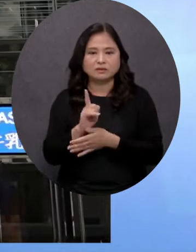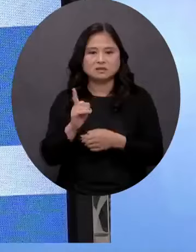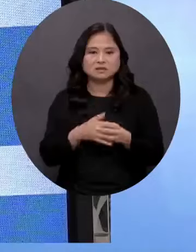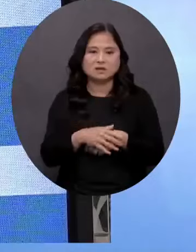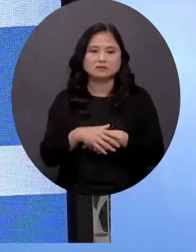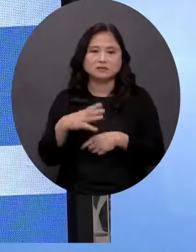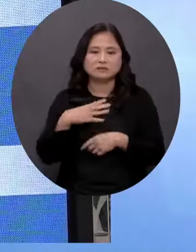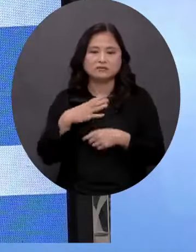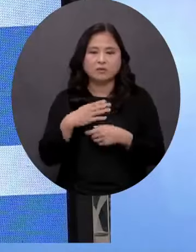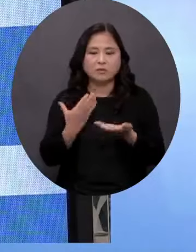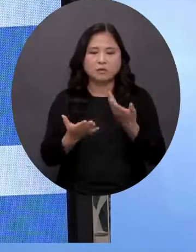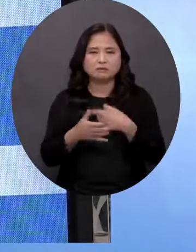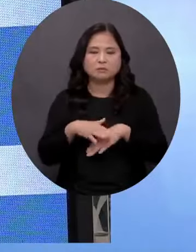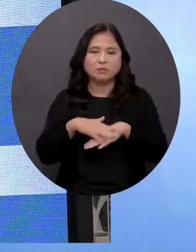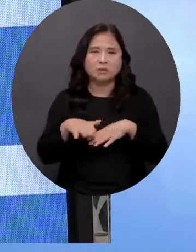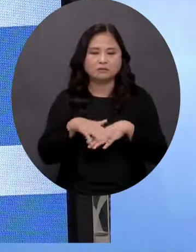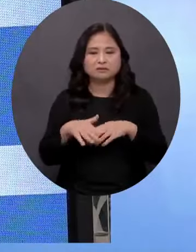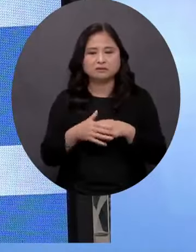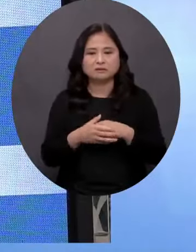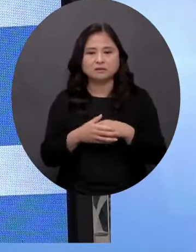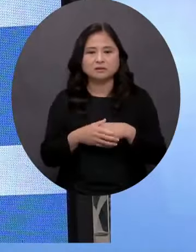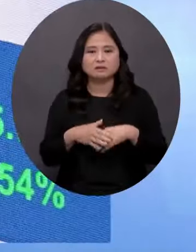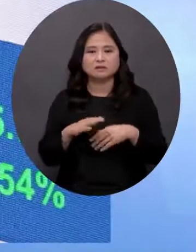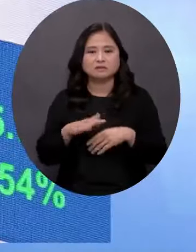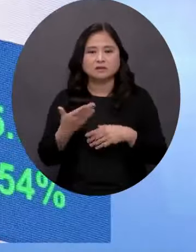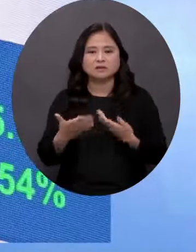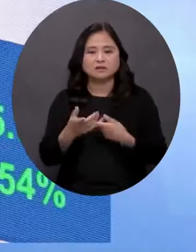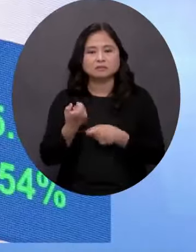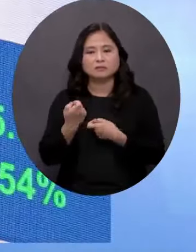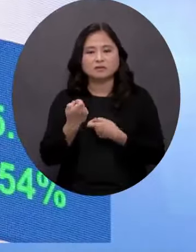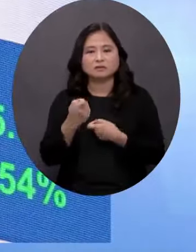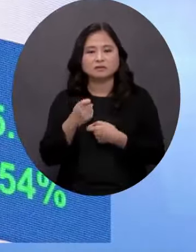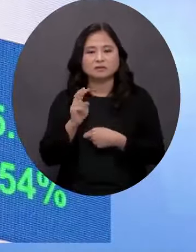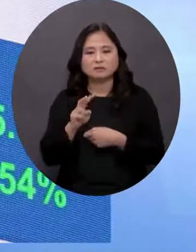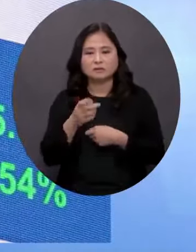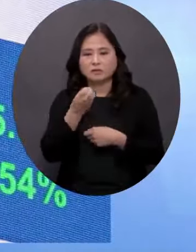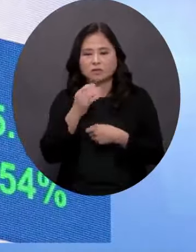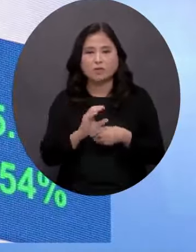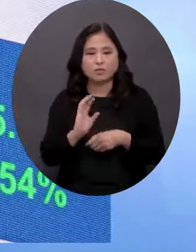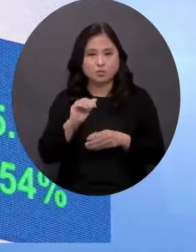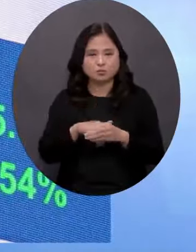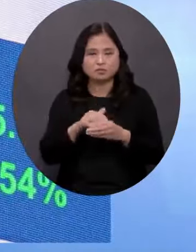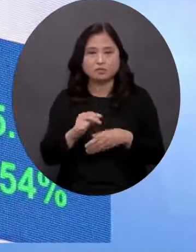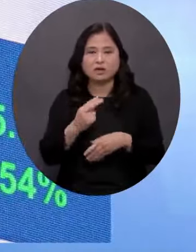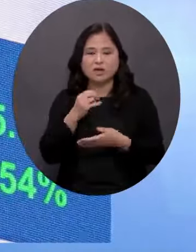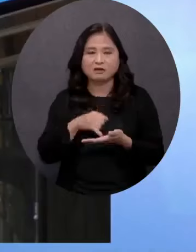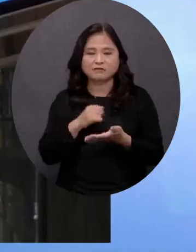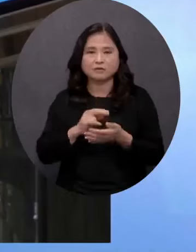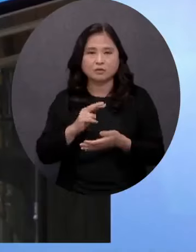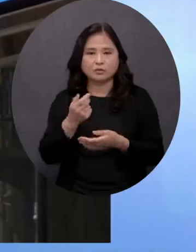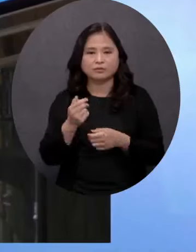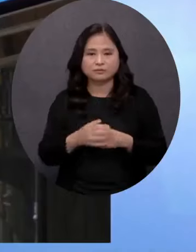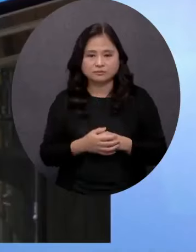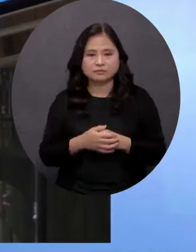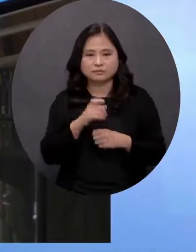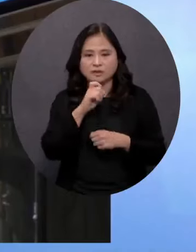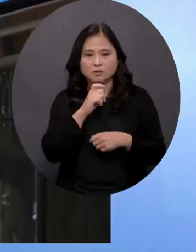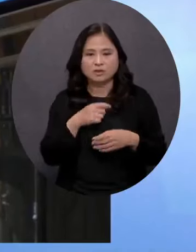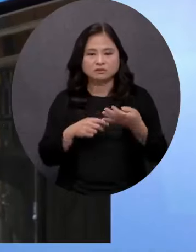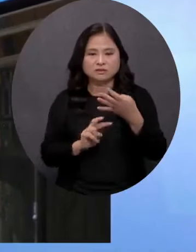況可能唔係太理想啦，咁但係而家我哋近期咧見到香港嘅股市氣氛咧亦都有所改善。咁